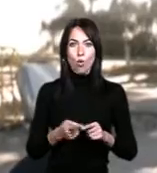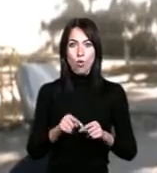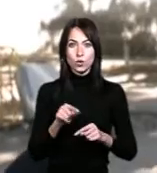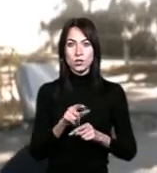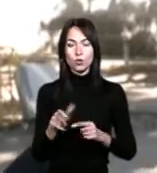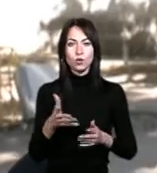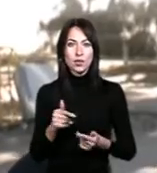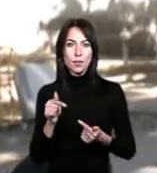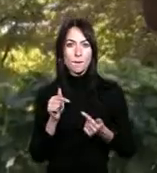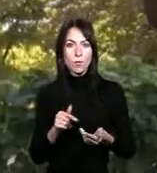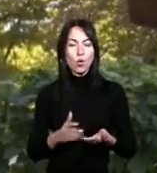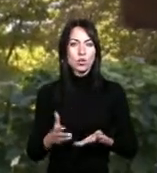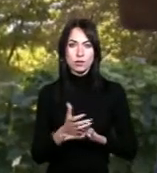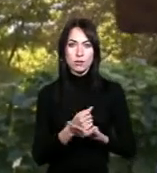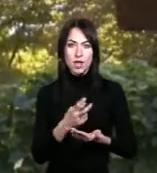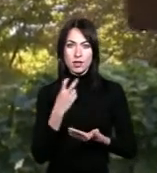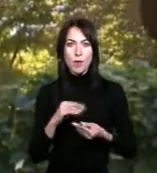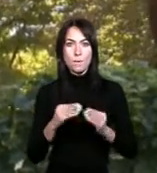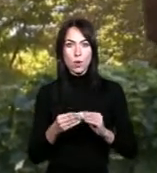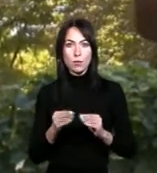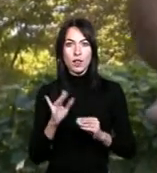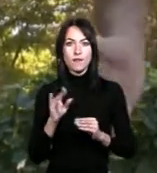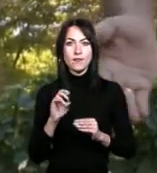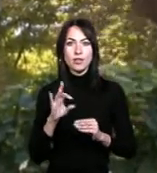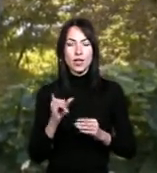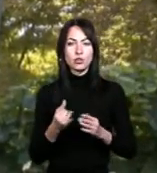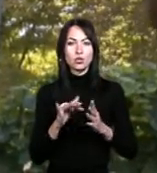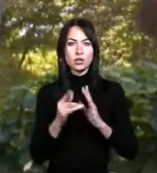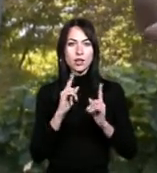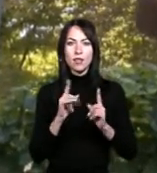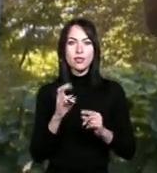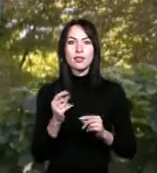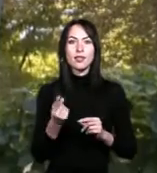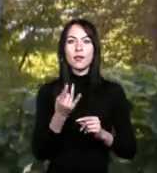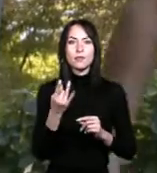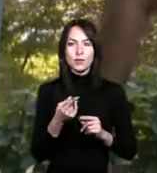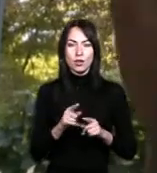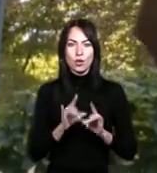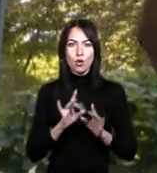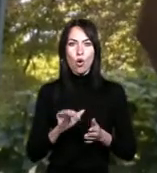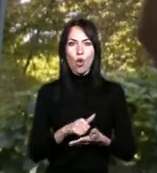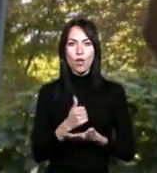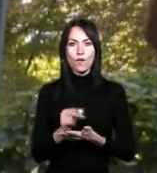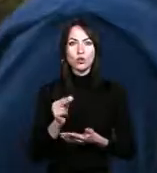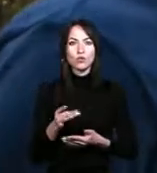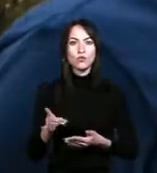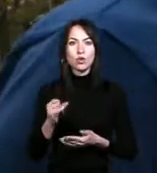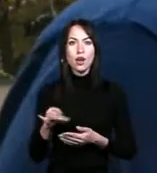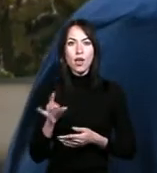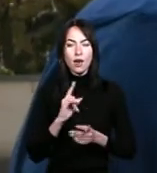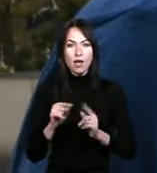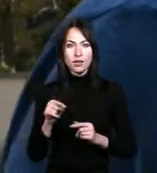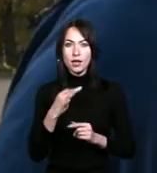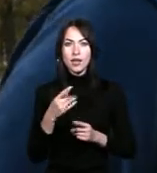які проти збирання сміття. Проблема Веденської сільради не унікальна, говорить голова Чугуївської райради Антон Бабієць. Іншого